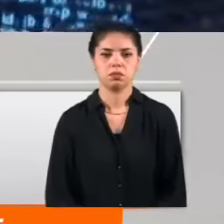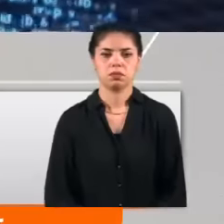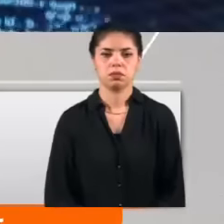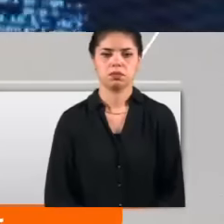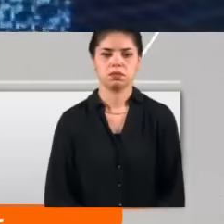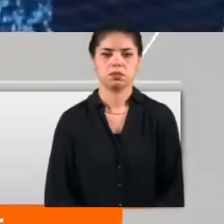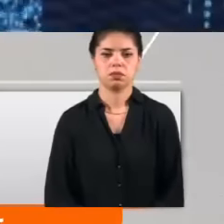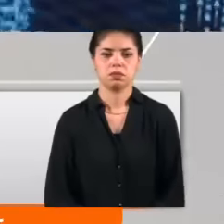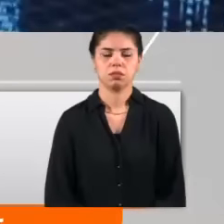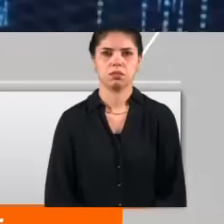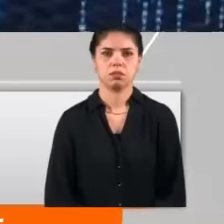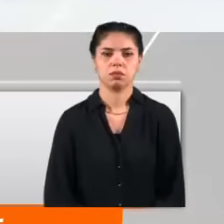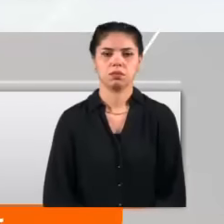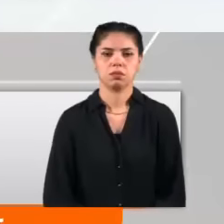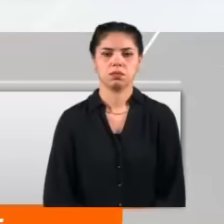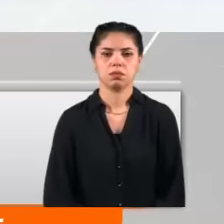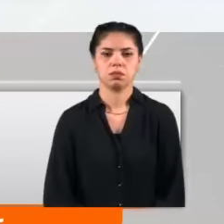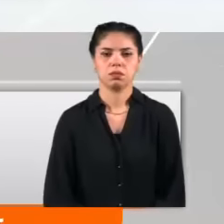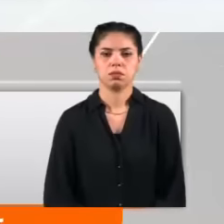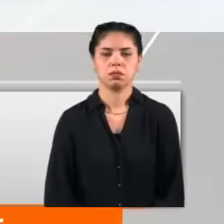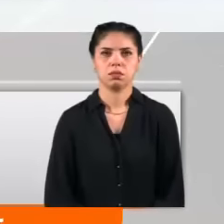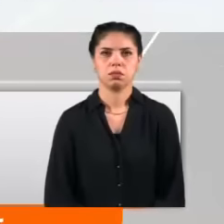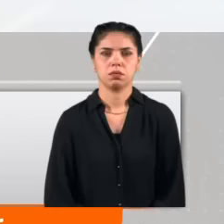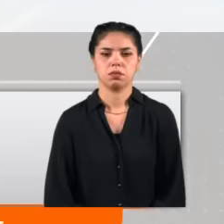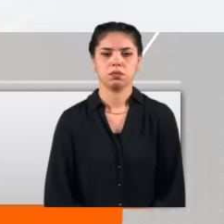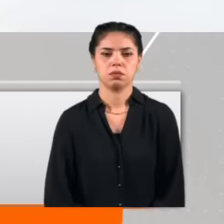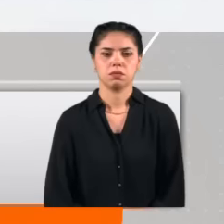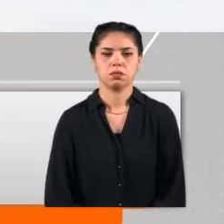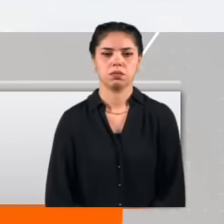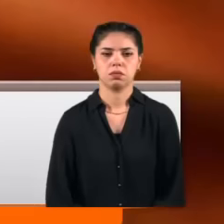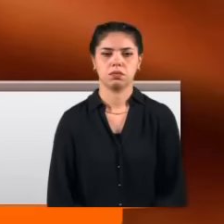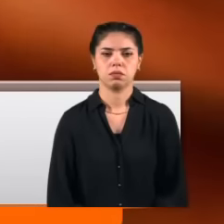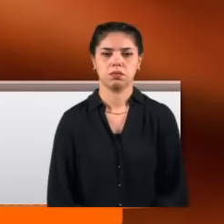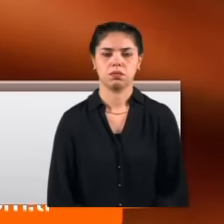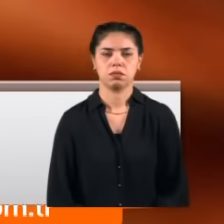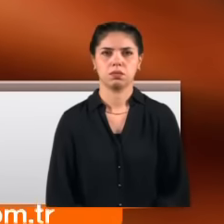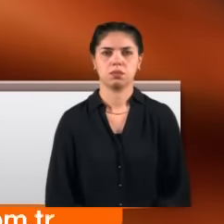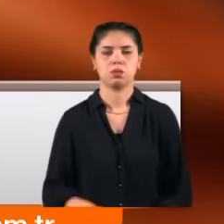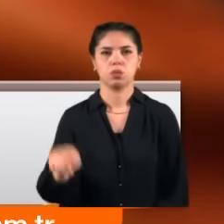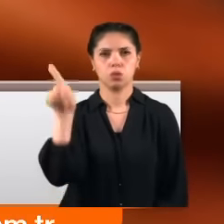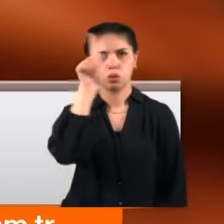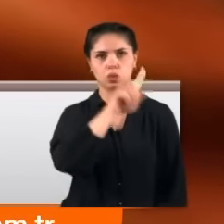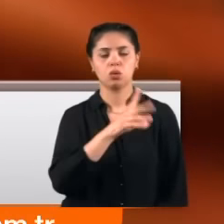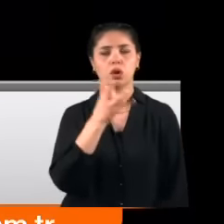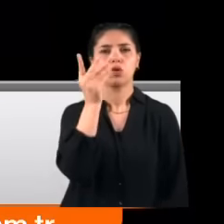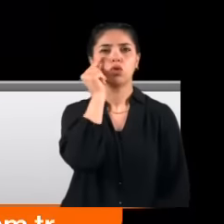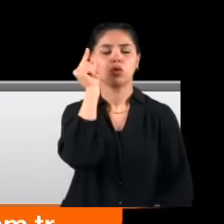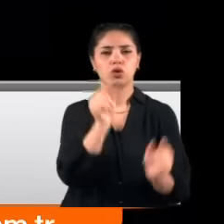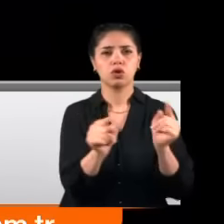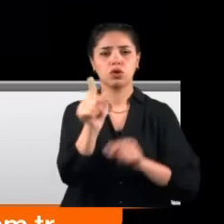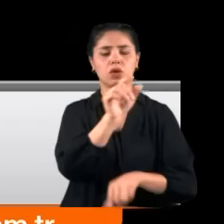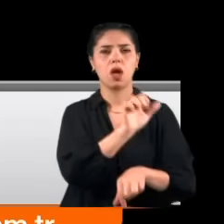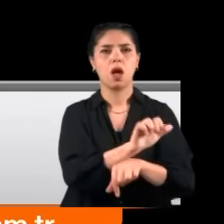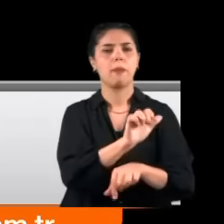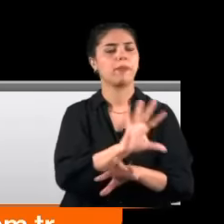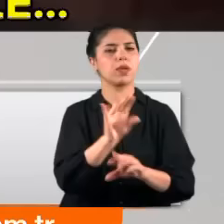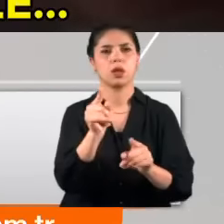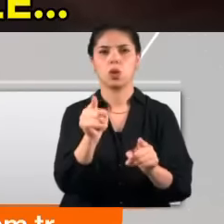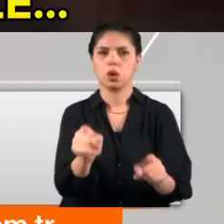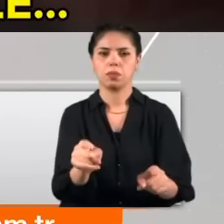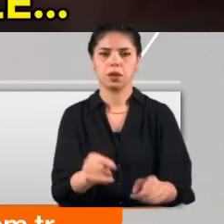dava, soruşturma var mı? Tabii ki olmaz mı? 8 tane. Bu durumdan dolayı binlerce kişiye hapis yolu